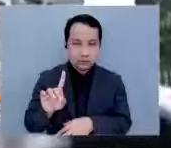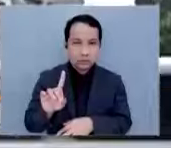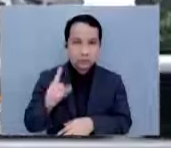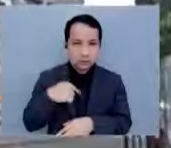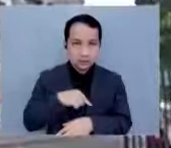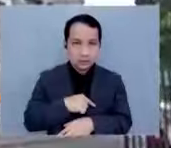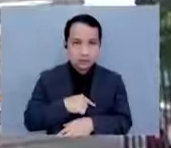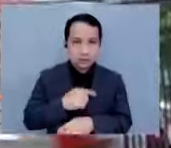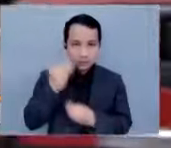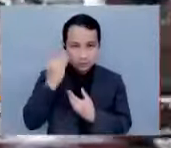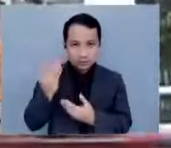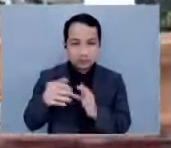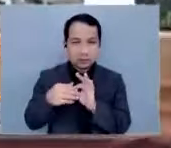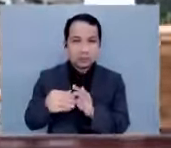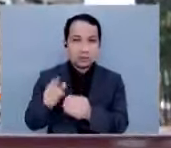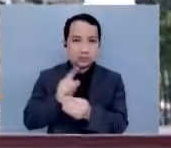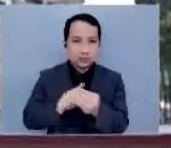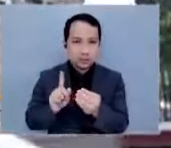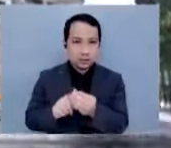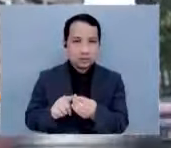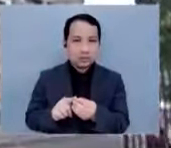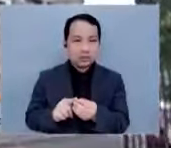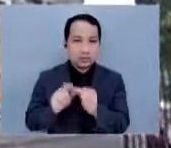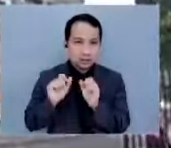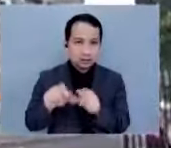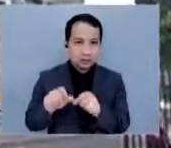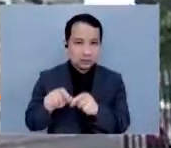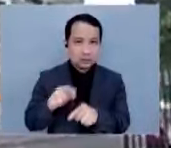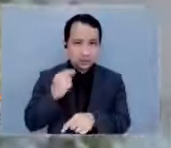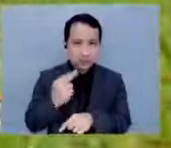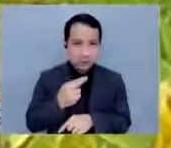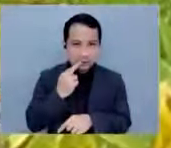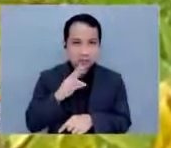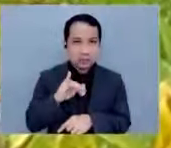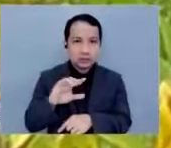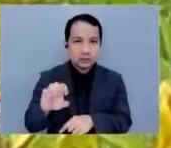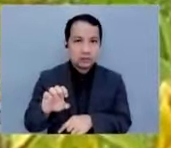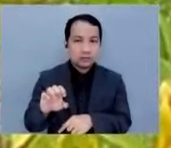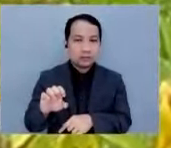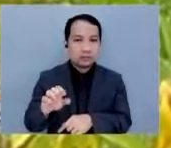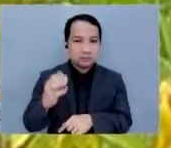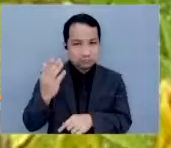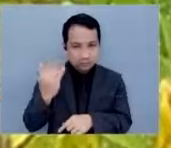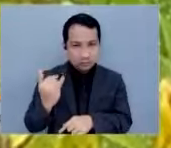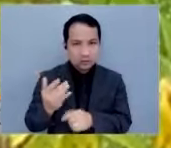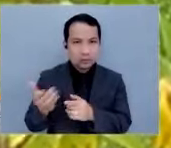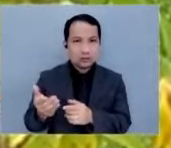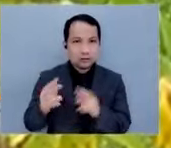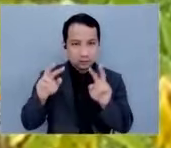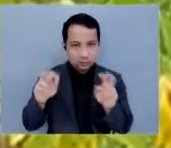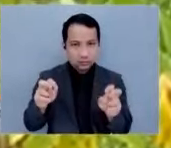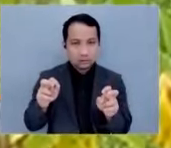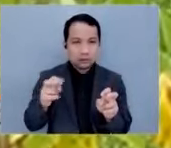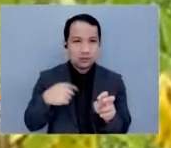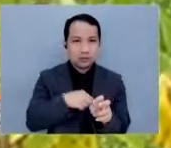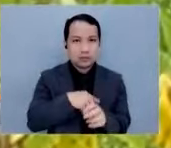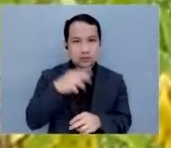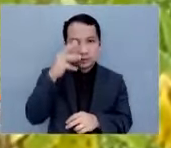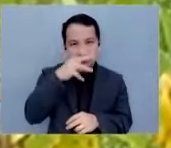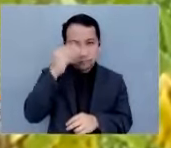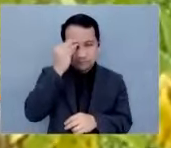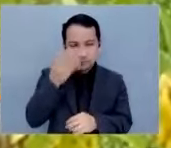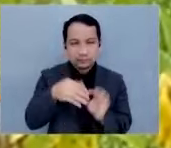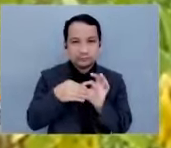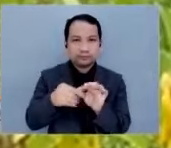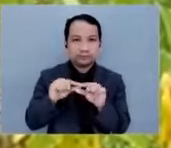sinuspindi kaugnay ng maanomalyang pagbebenta ng bigas sa piling traders. Dahil sa issue, nangangambang ilang agricultural group